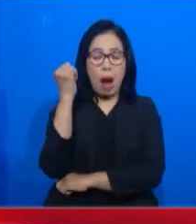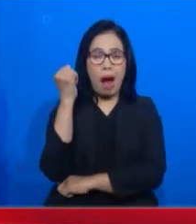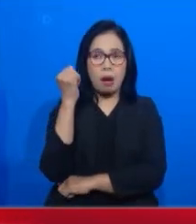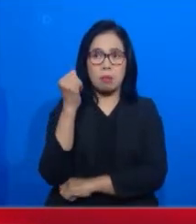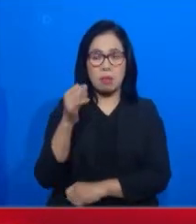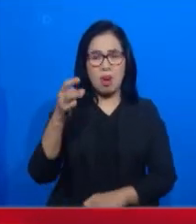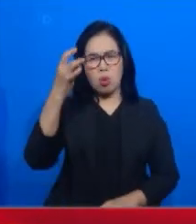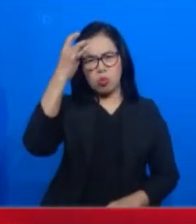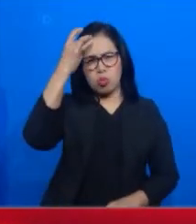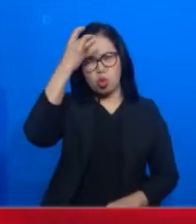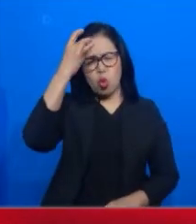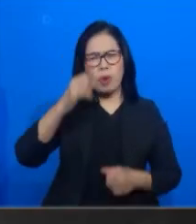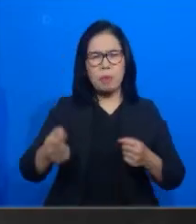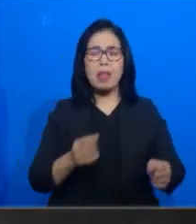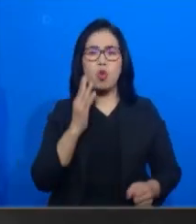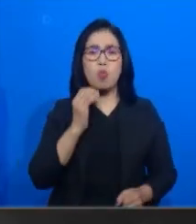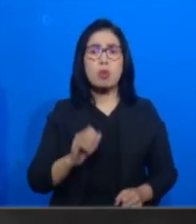masih berusia 16 tahun.